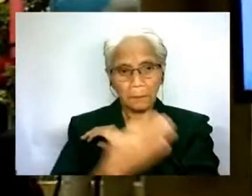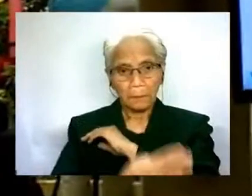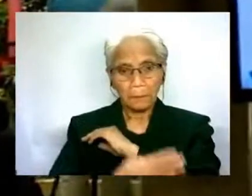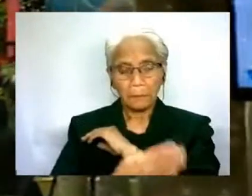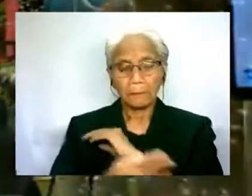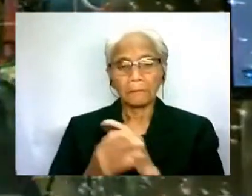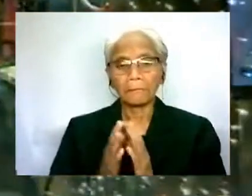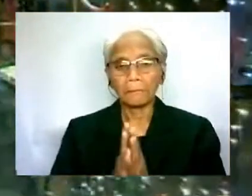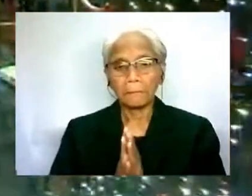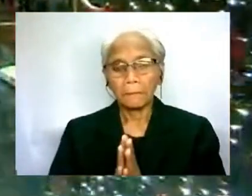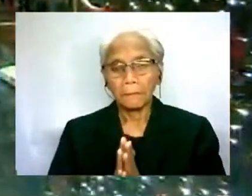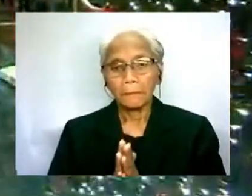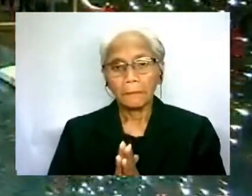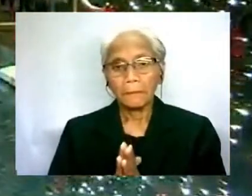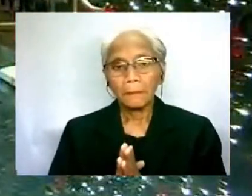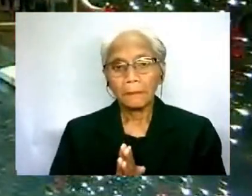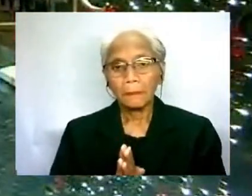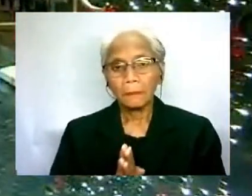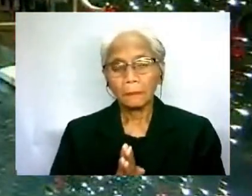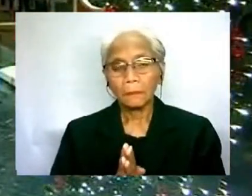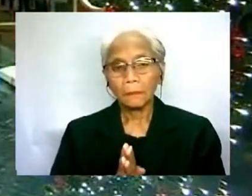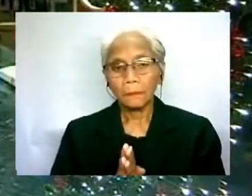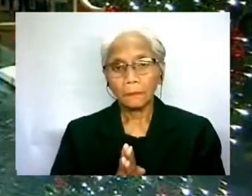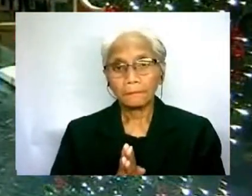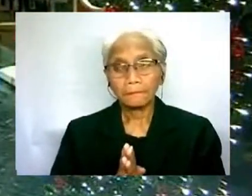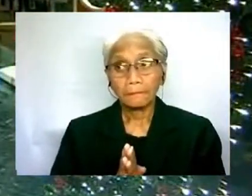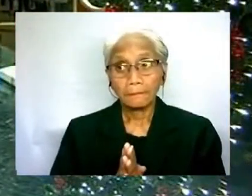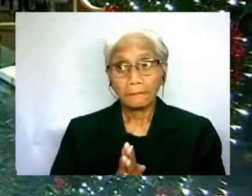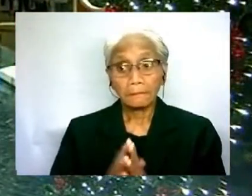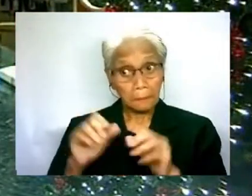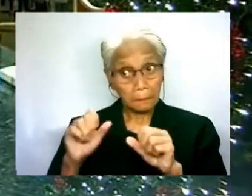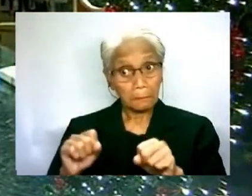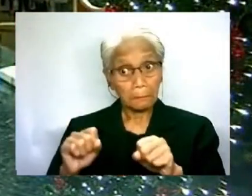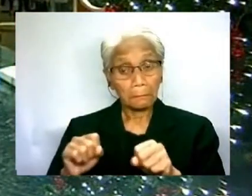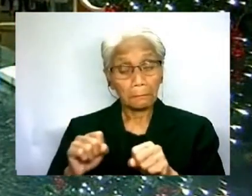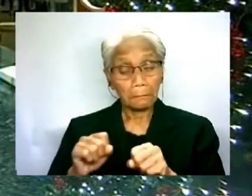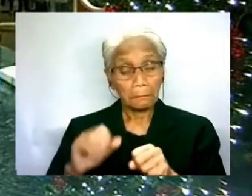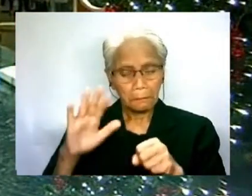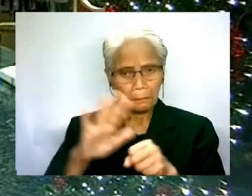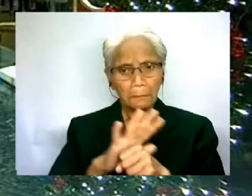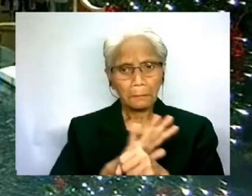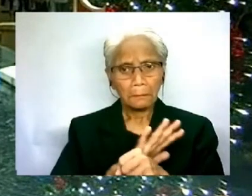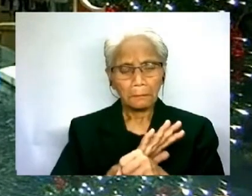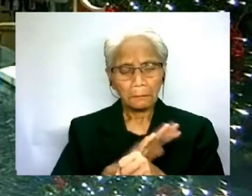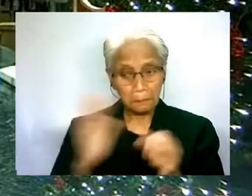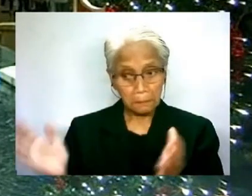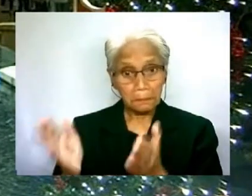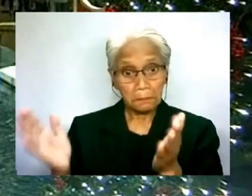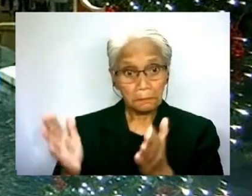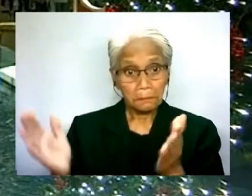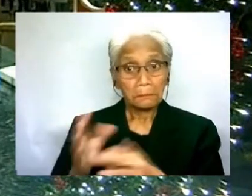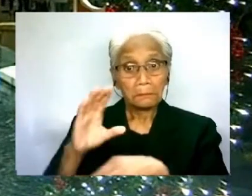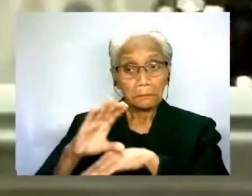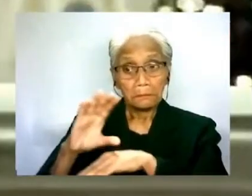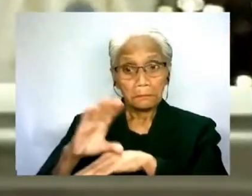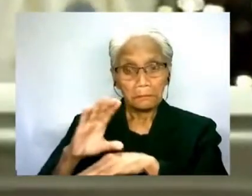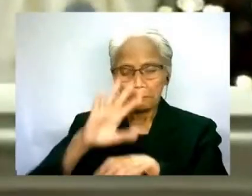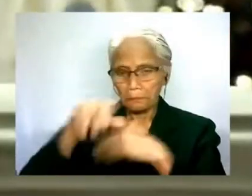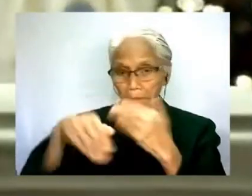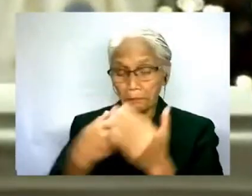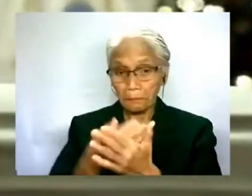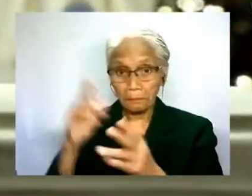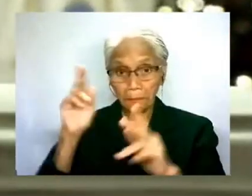iyong bayan. Upang puspusang manghikayat ang simbahan sa lahat ng tao